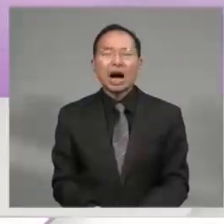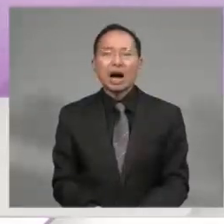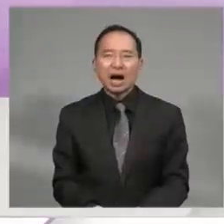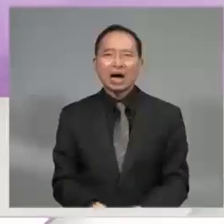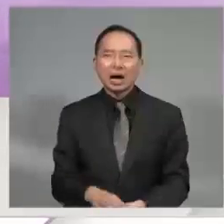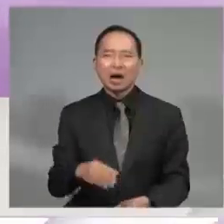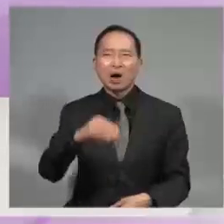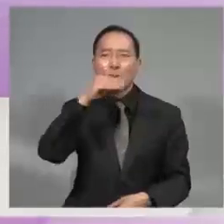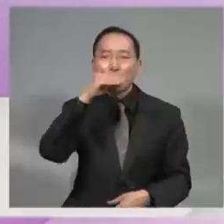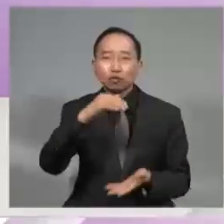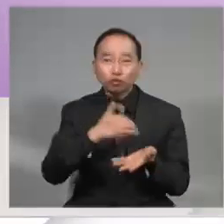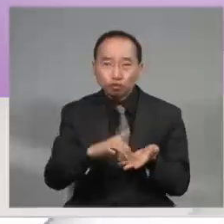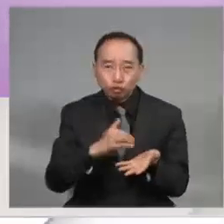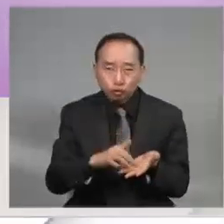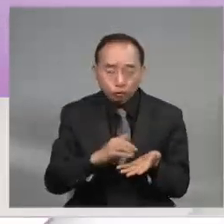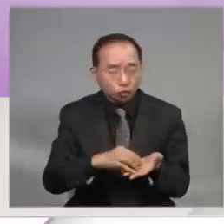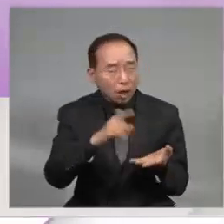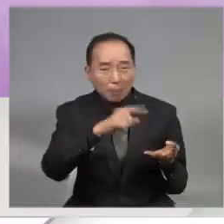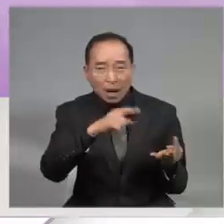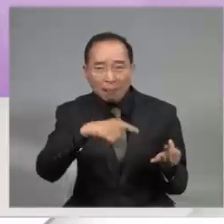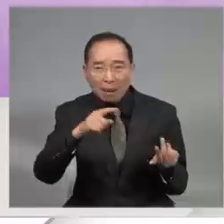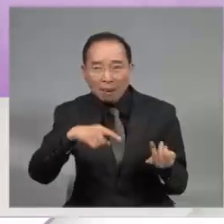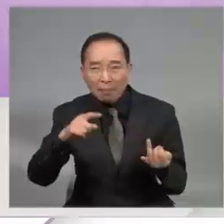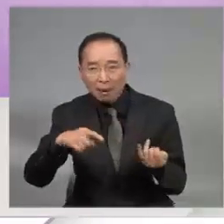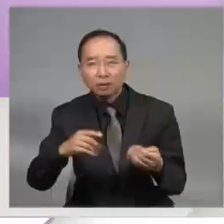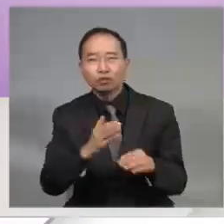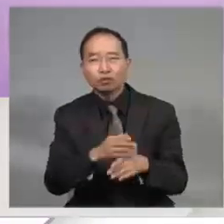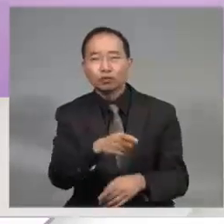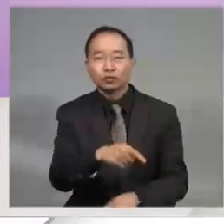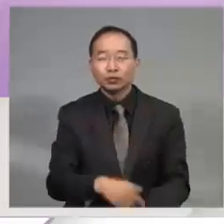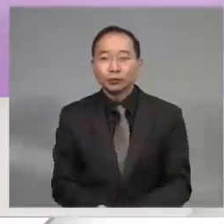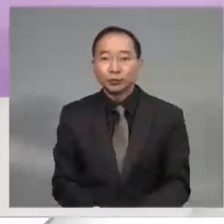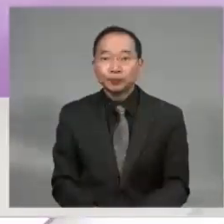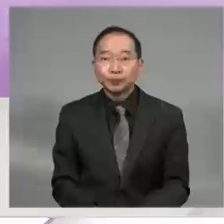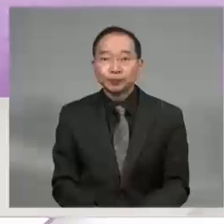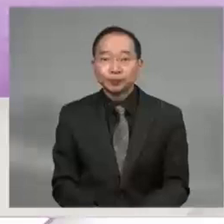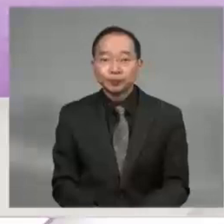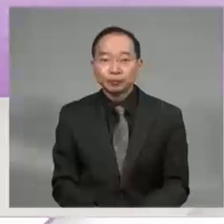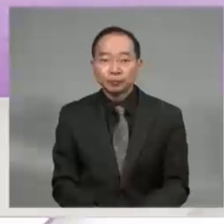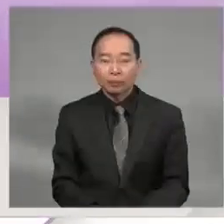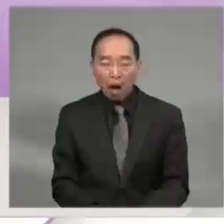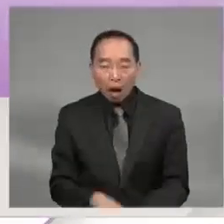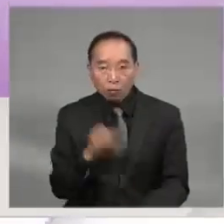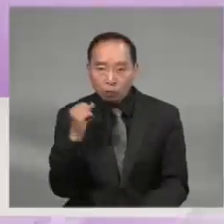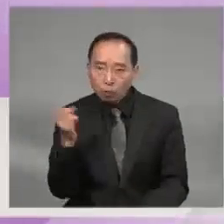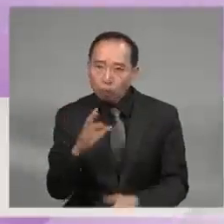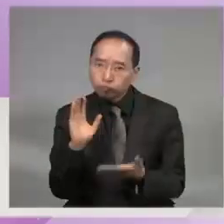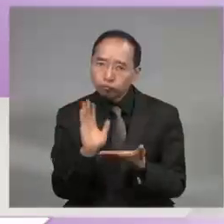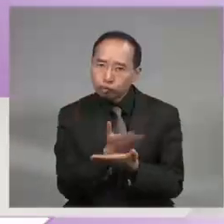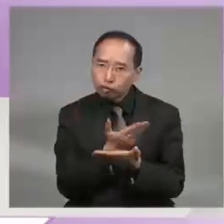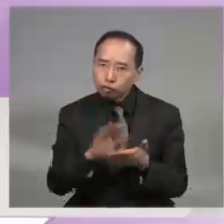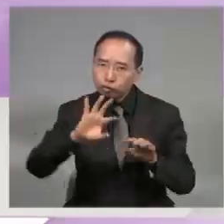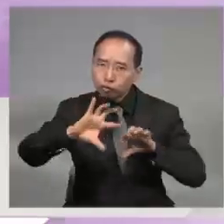헤아리고 아마 그 관련된 서류를 헤아리고 네. 서류를 작성 분류를 또 하는 것 같기도 하고요.